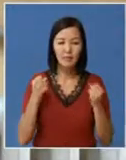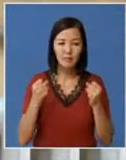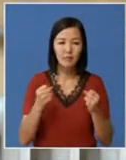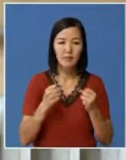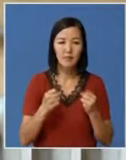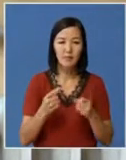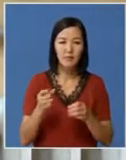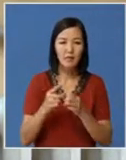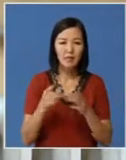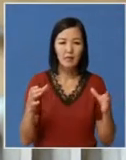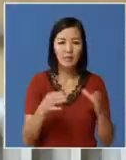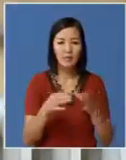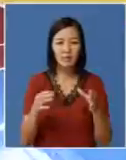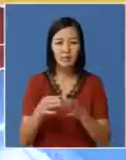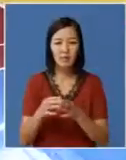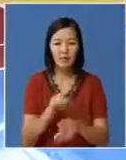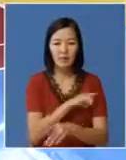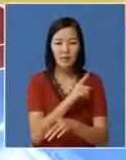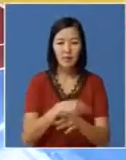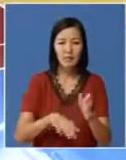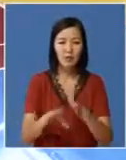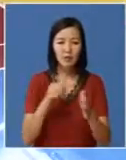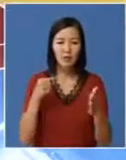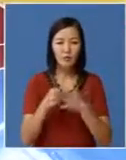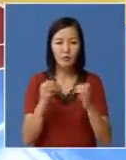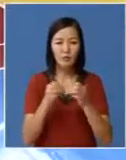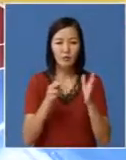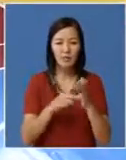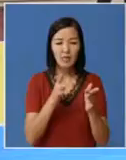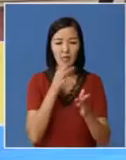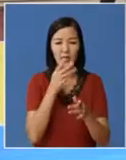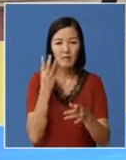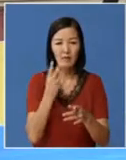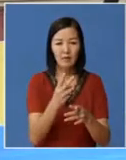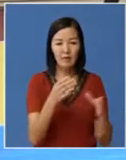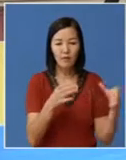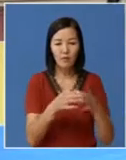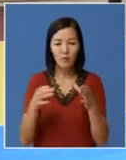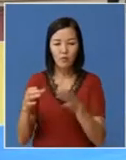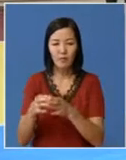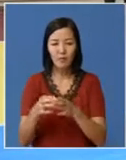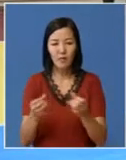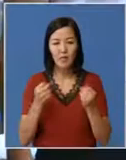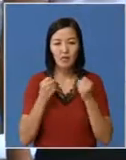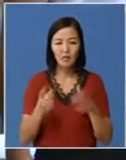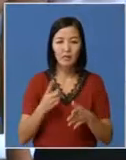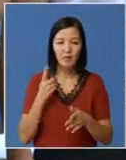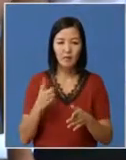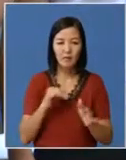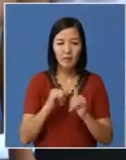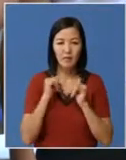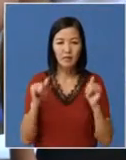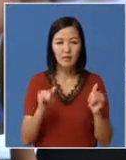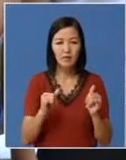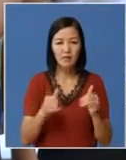из 11 команд. Выясняют сильнейшего юноши до 17 лет, разделившись на 2 группы. Оттачивание спортивного мастерства,